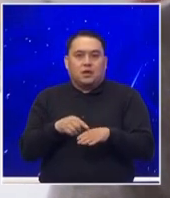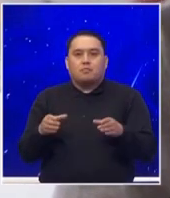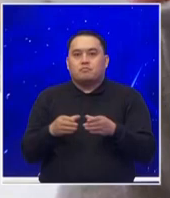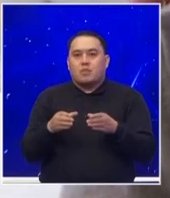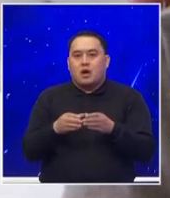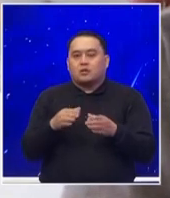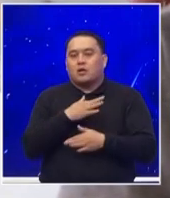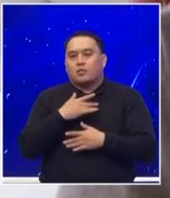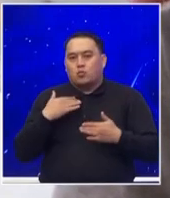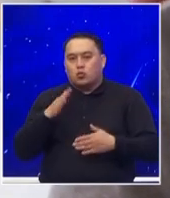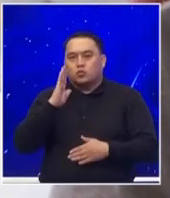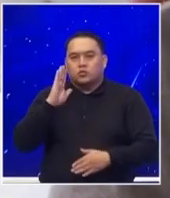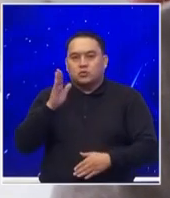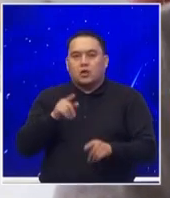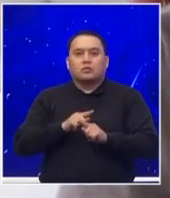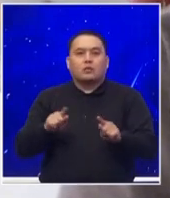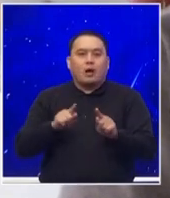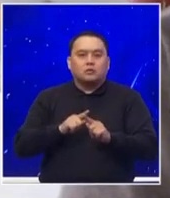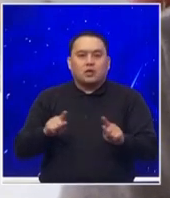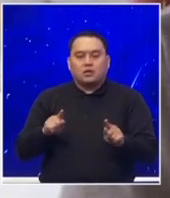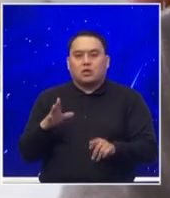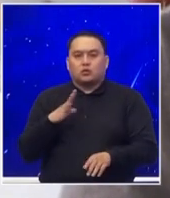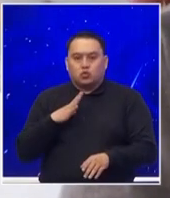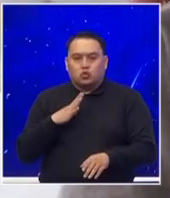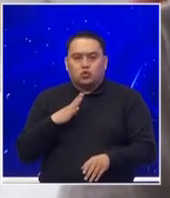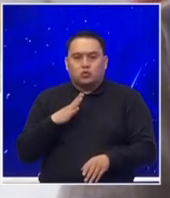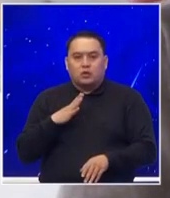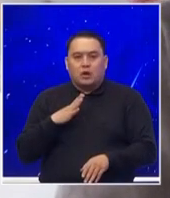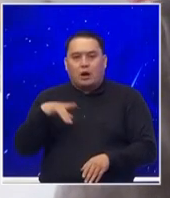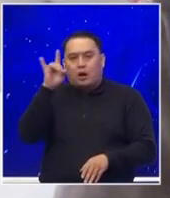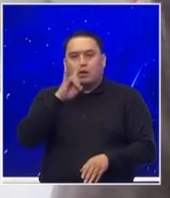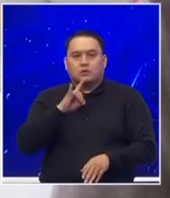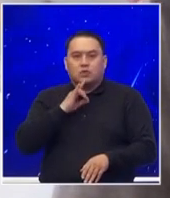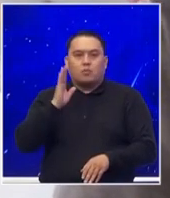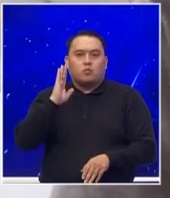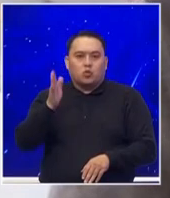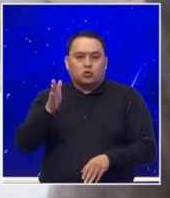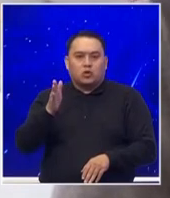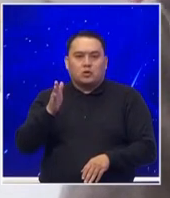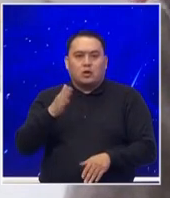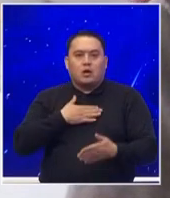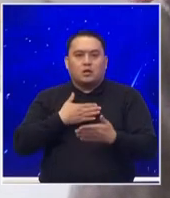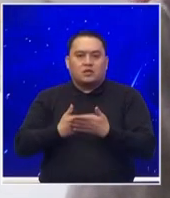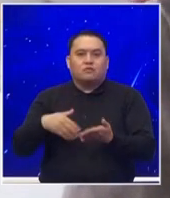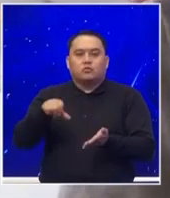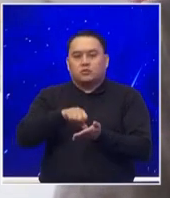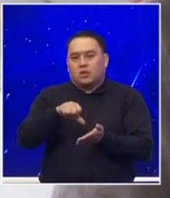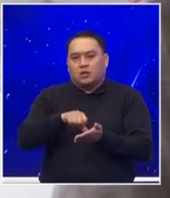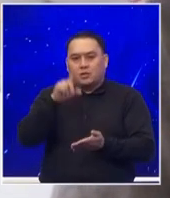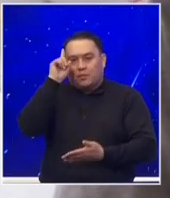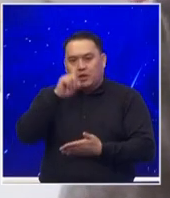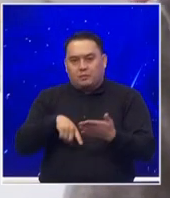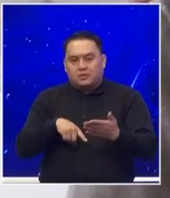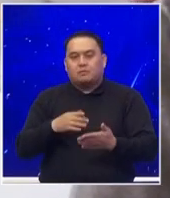болсын, өздерінің үгіт насихаттарын жүргізіп жатыр, Қазақстанның кемел болашағы үшін барлығы атсалысып жатқаны белгілі, бірақ